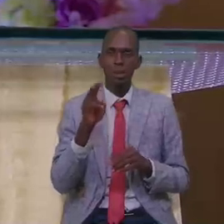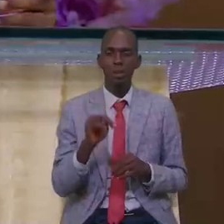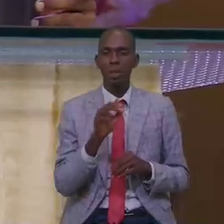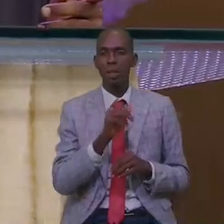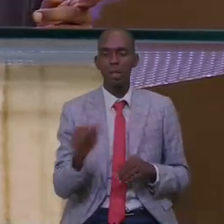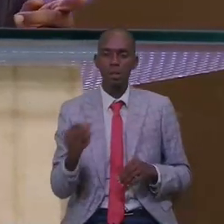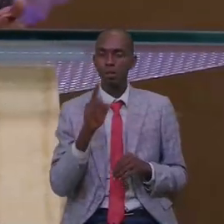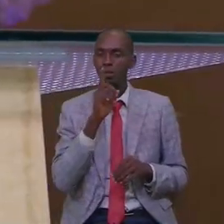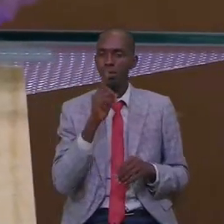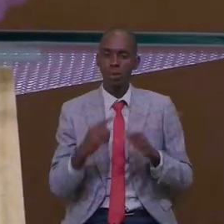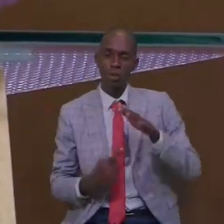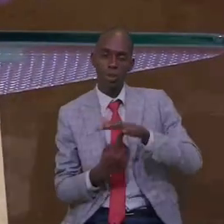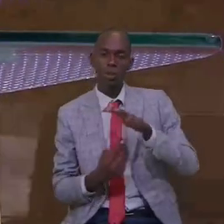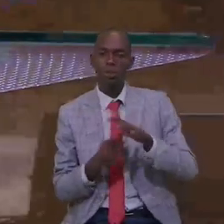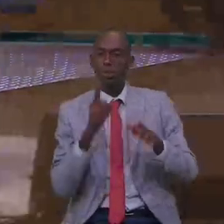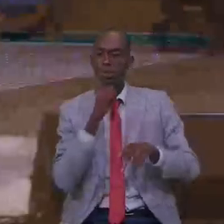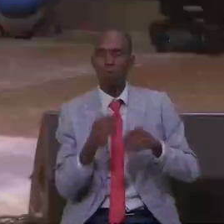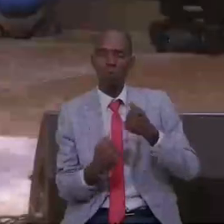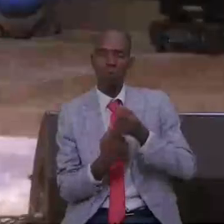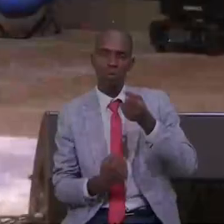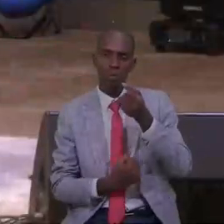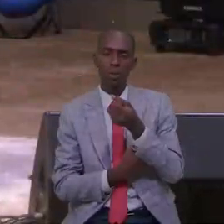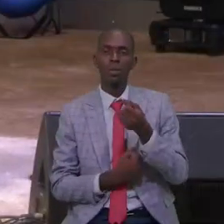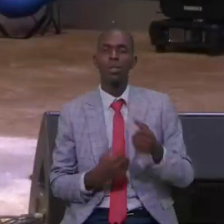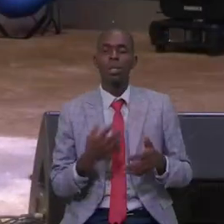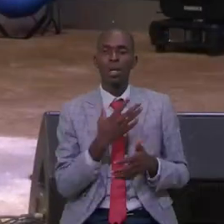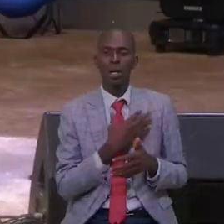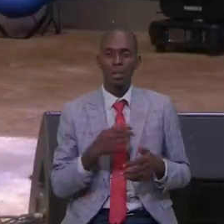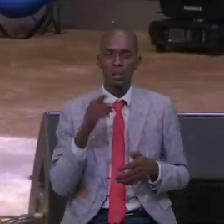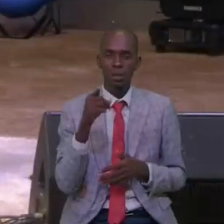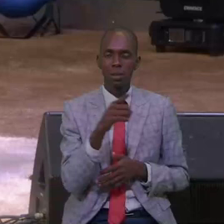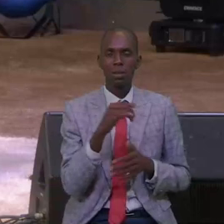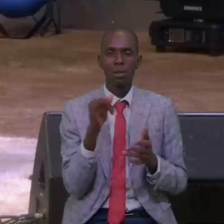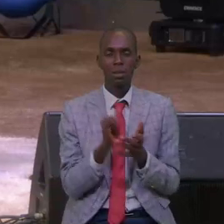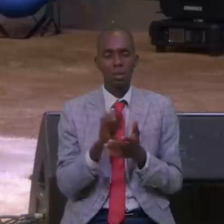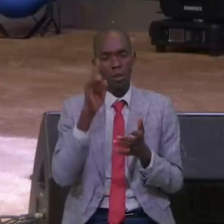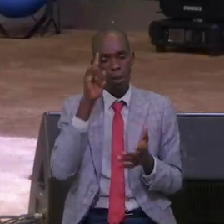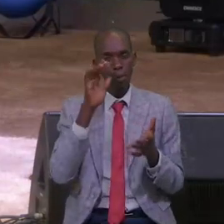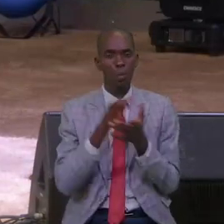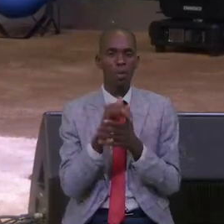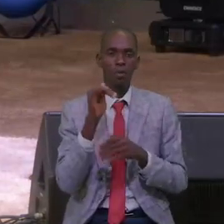angulaire, choisie, précieuse, et celui qui croit en elle,